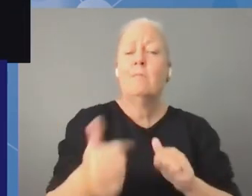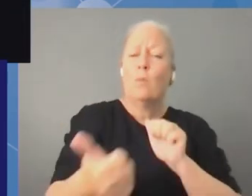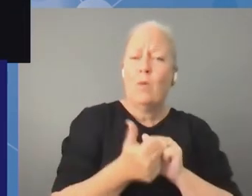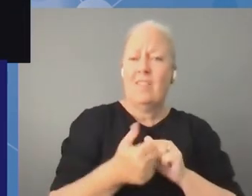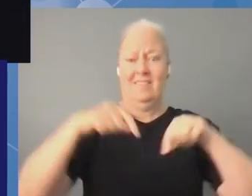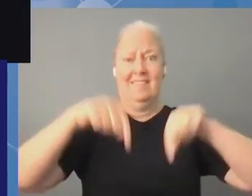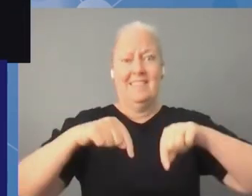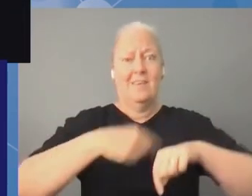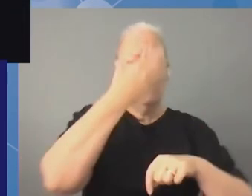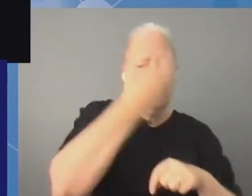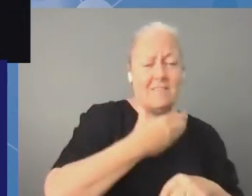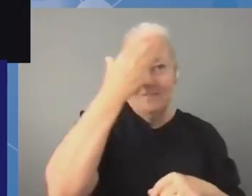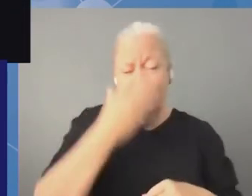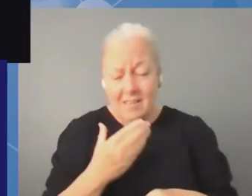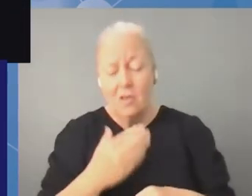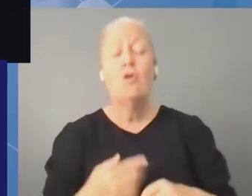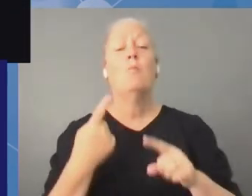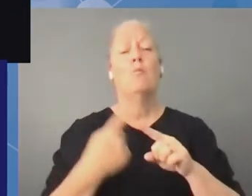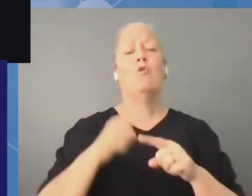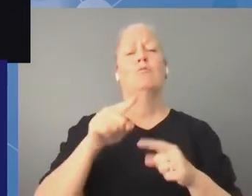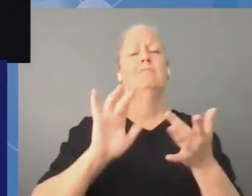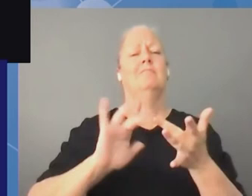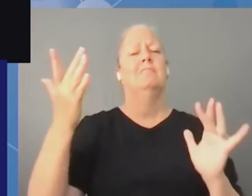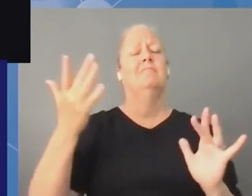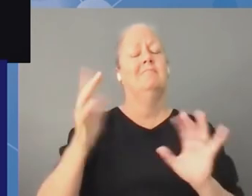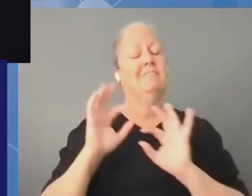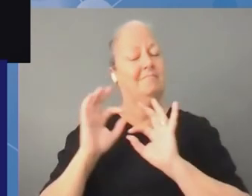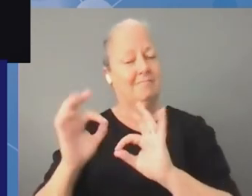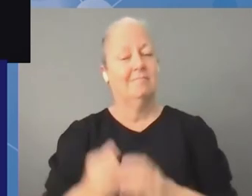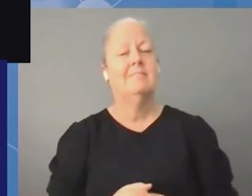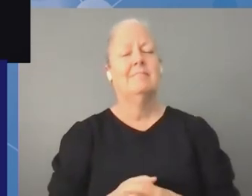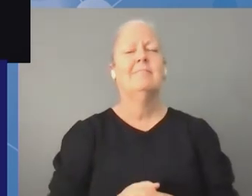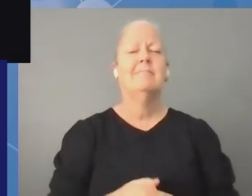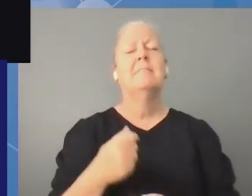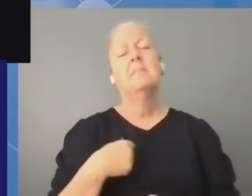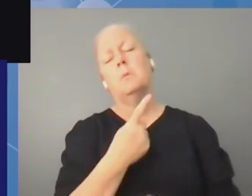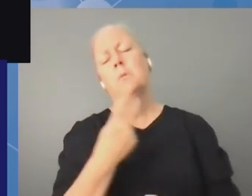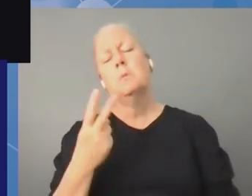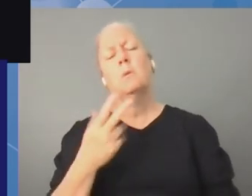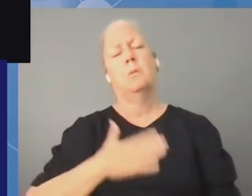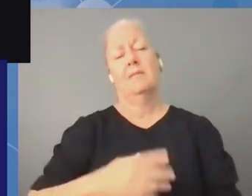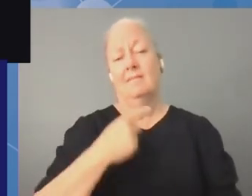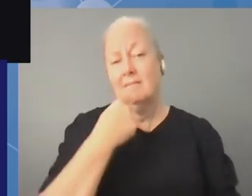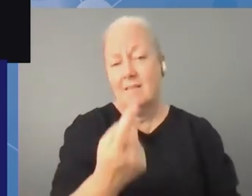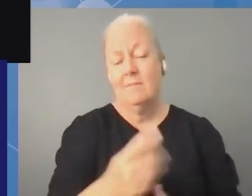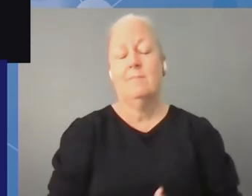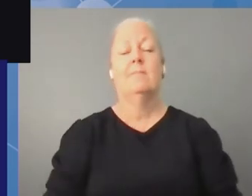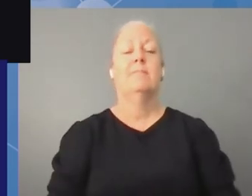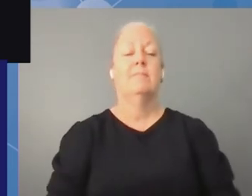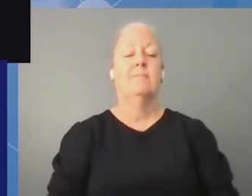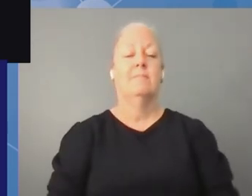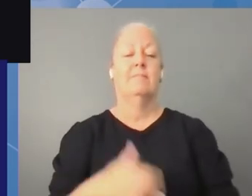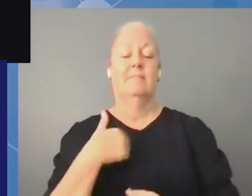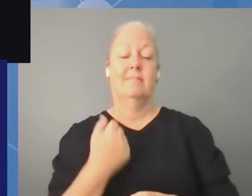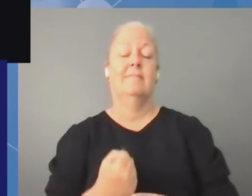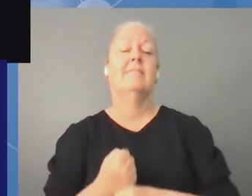我是代表主办国，我很久以前的就住上